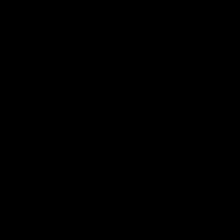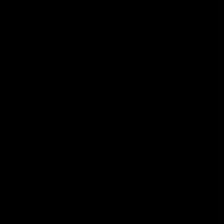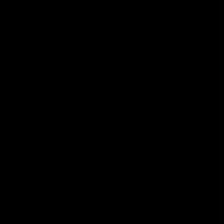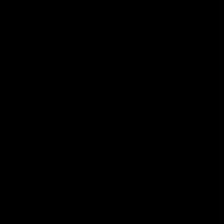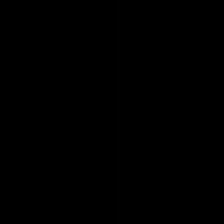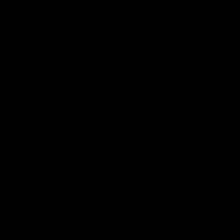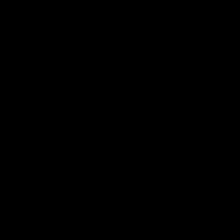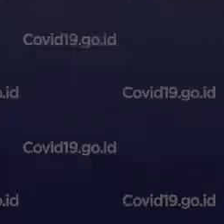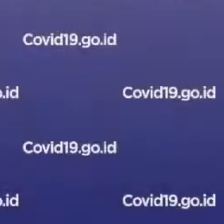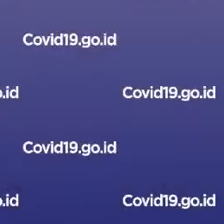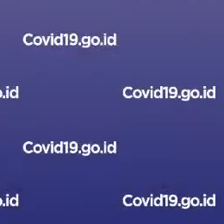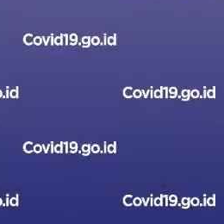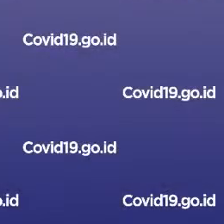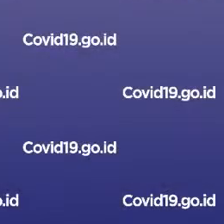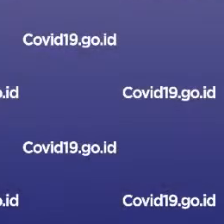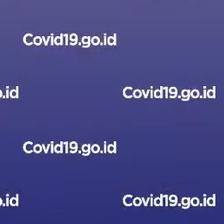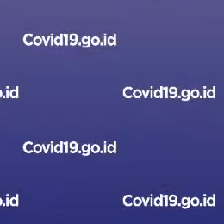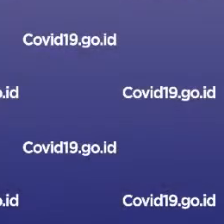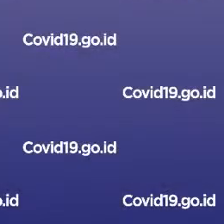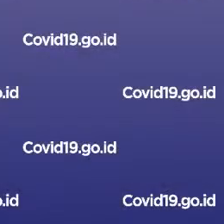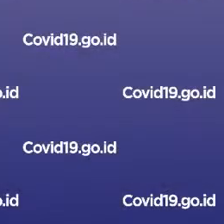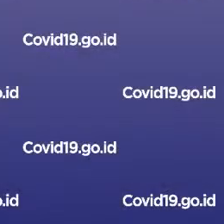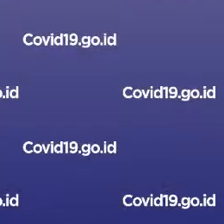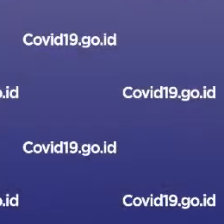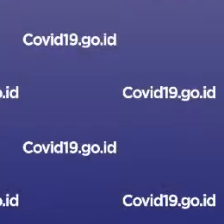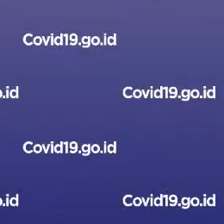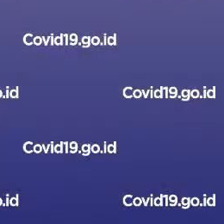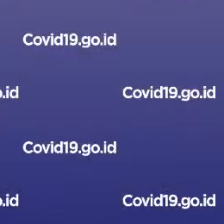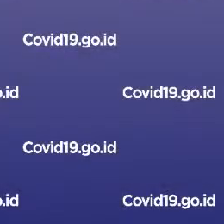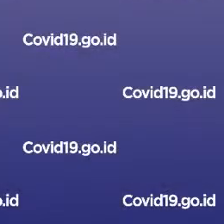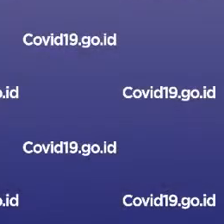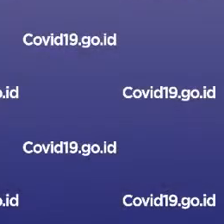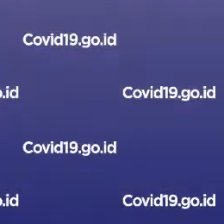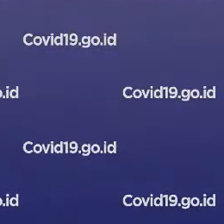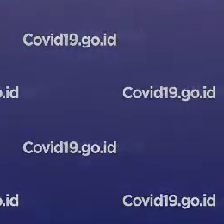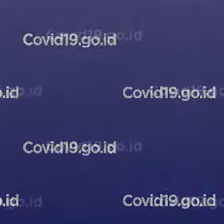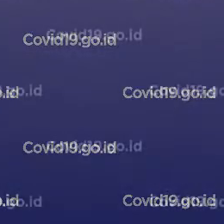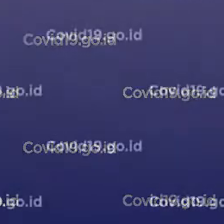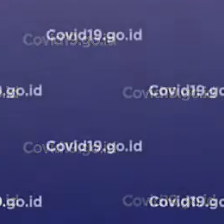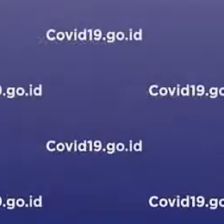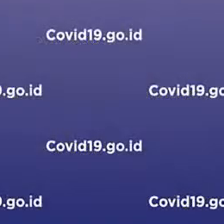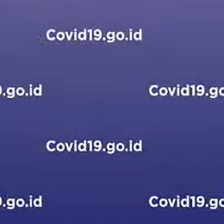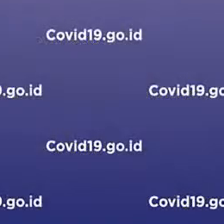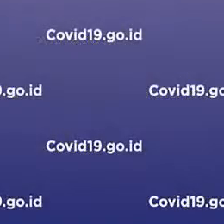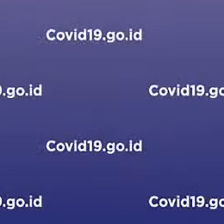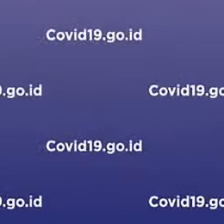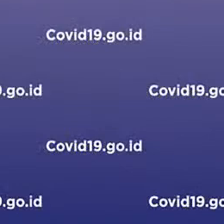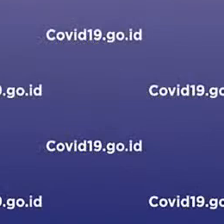Terima kasih semuanya.